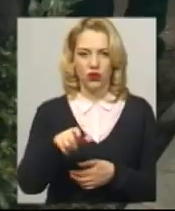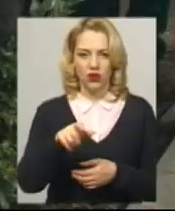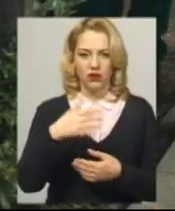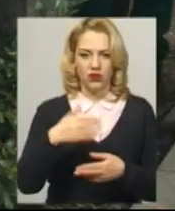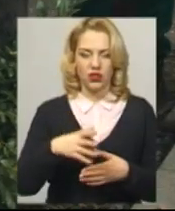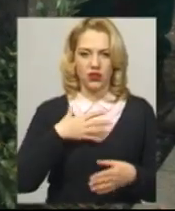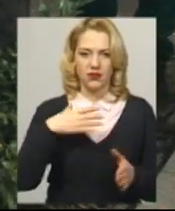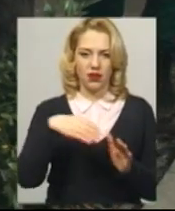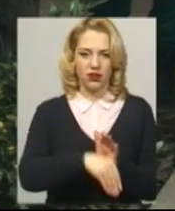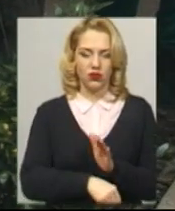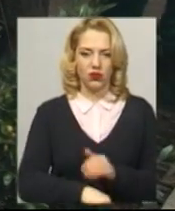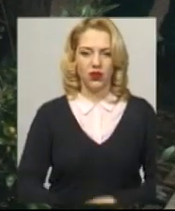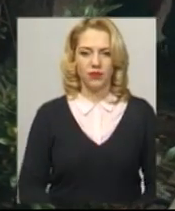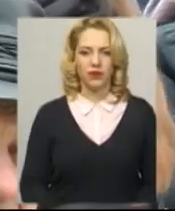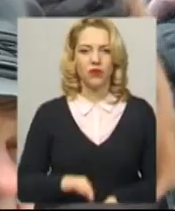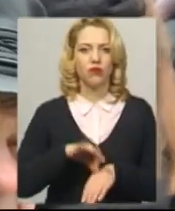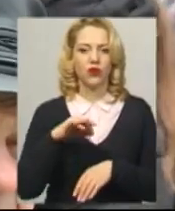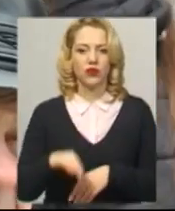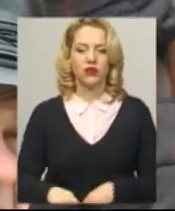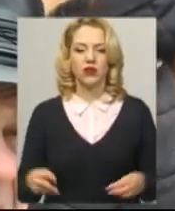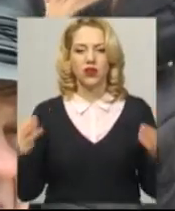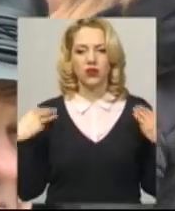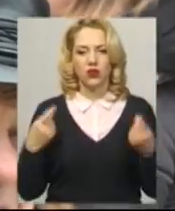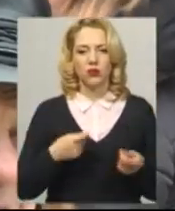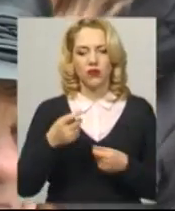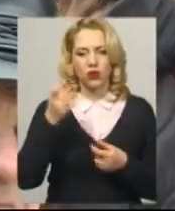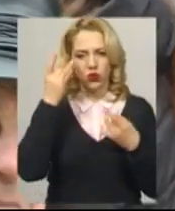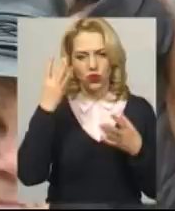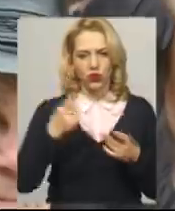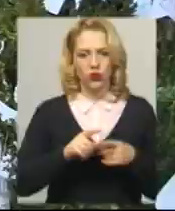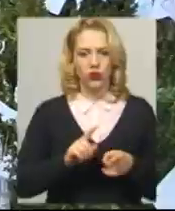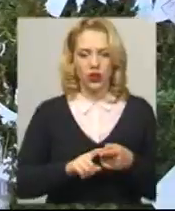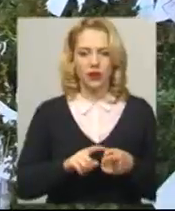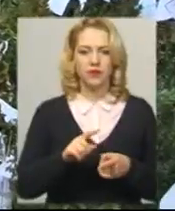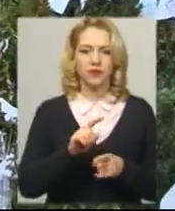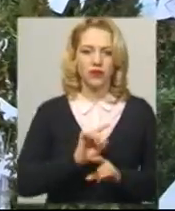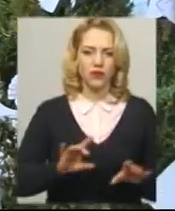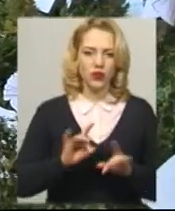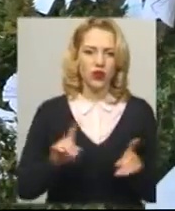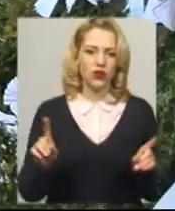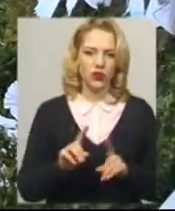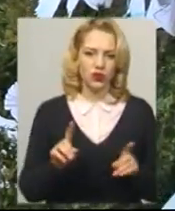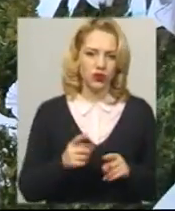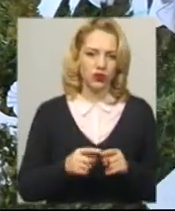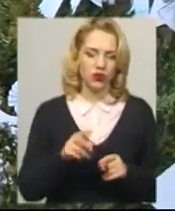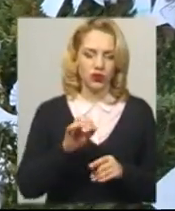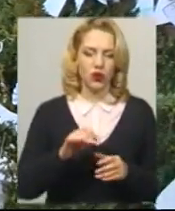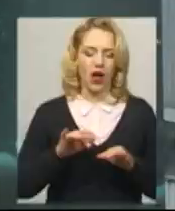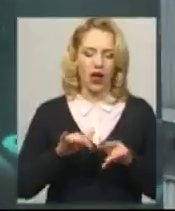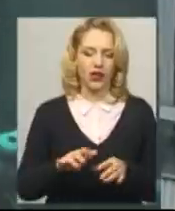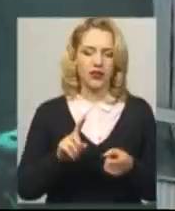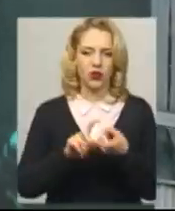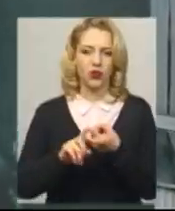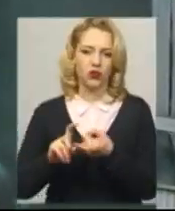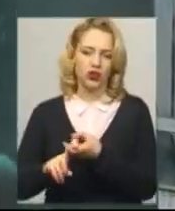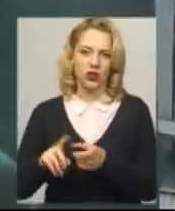болісно. Начальник управління культури і туризму Хмельницької міської ради Артем Ромасюков розповідає, до акції «Ангели пам'яті» долучилися школярі